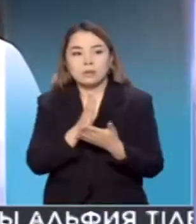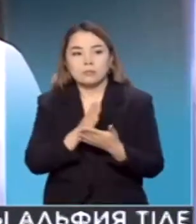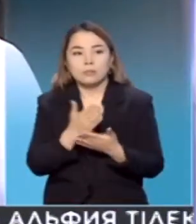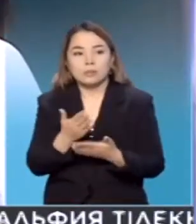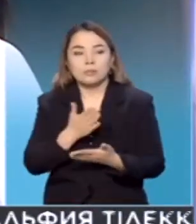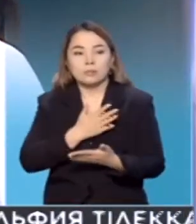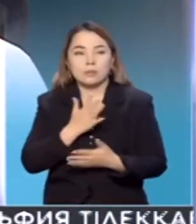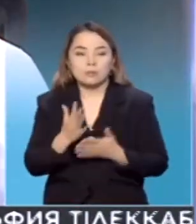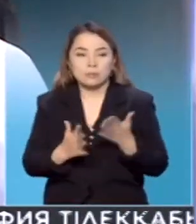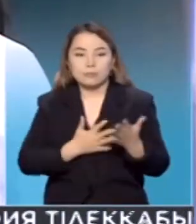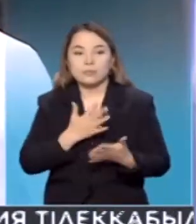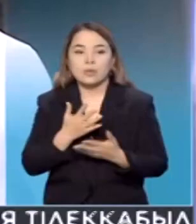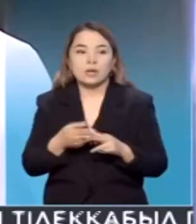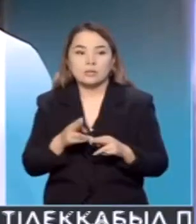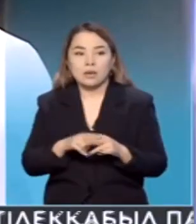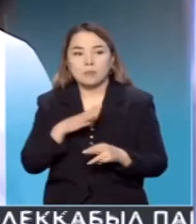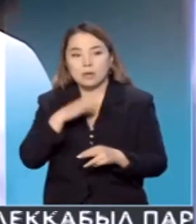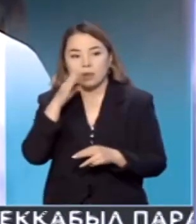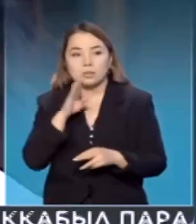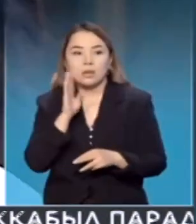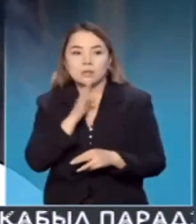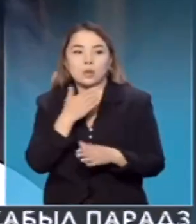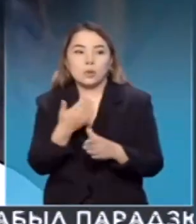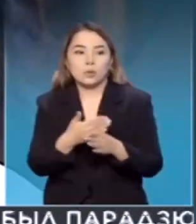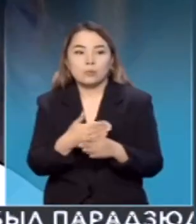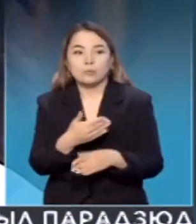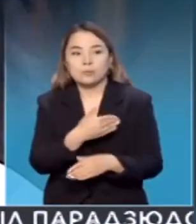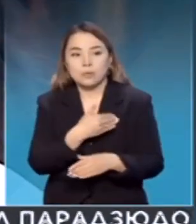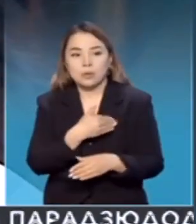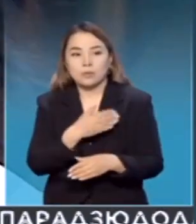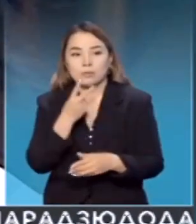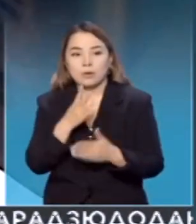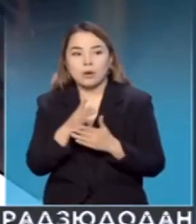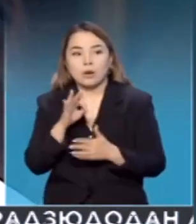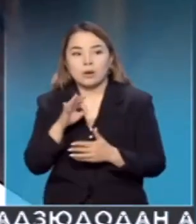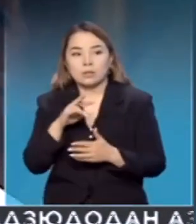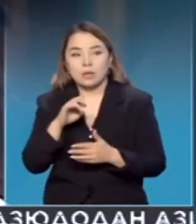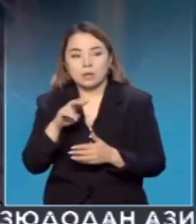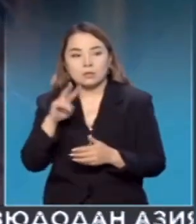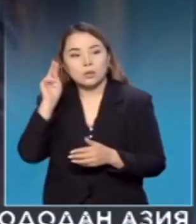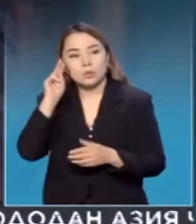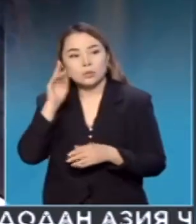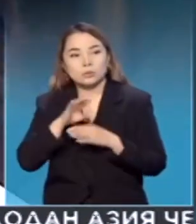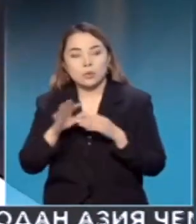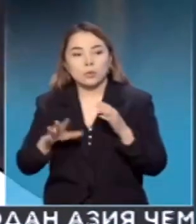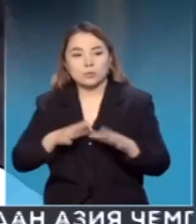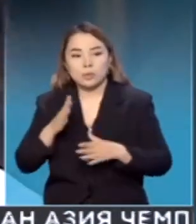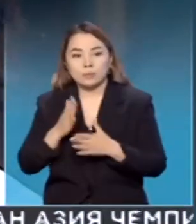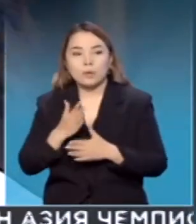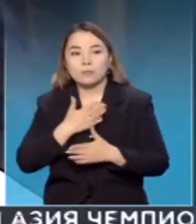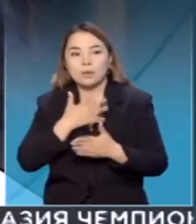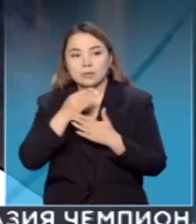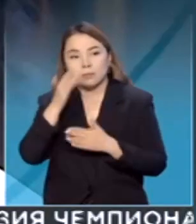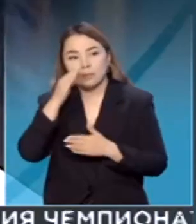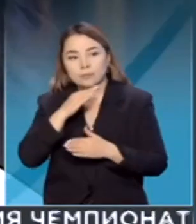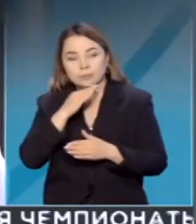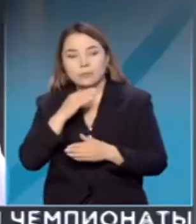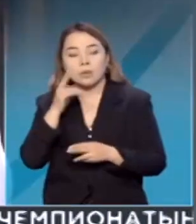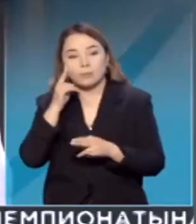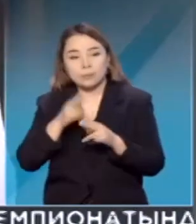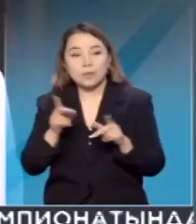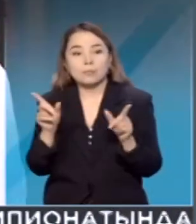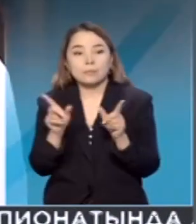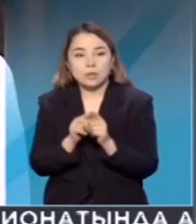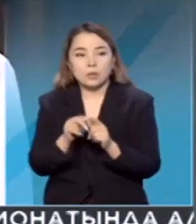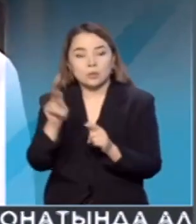Маған мотивация болған осы ата-анама көмектесу. Мен онлайн курс арқылы үйрендім, ал практика жүзінде өзім ағаммен бірге сабақ алдым.